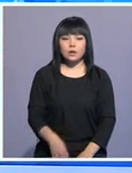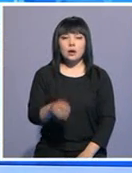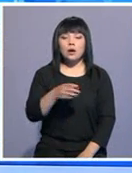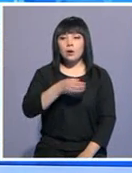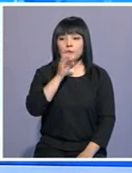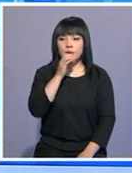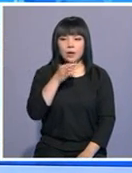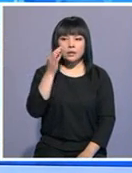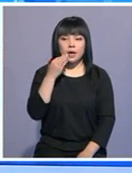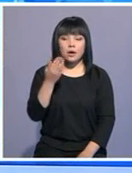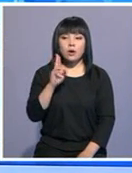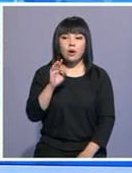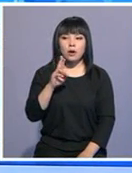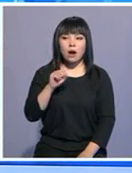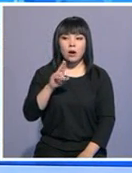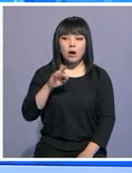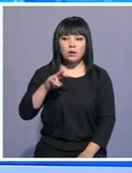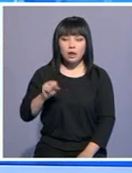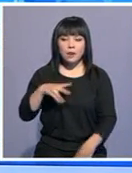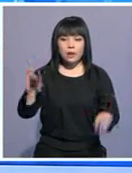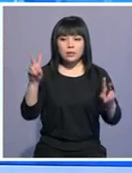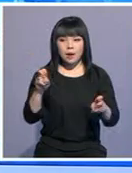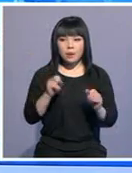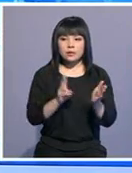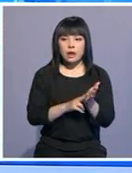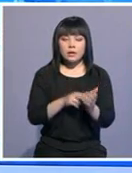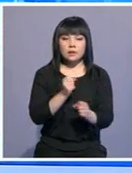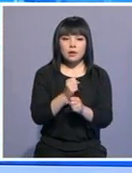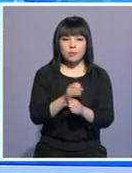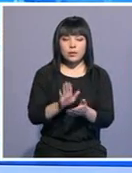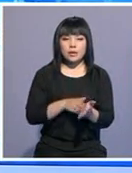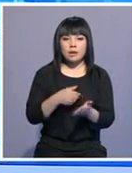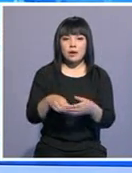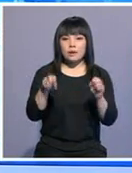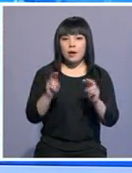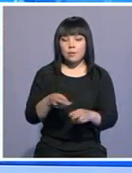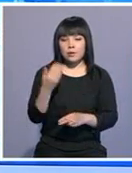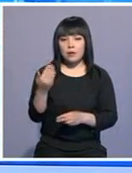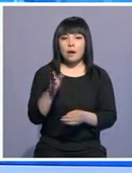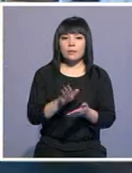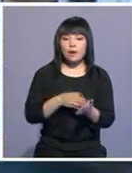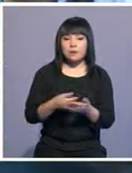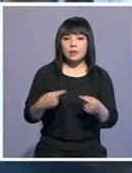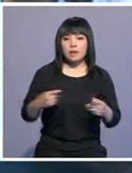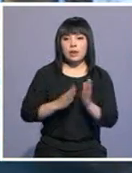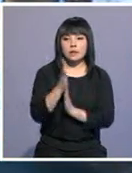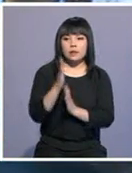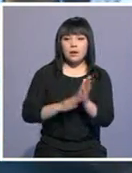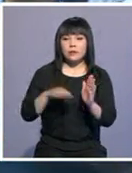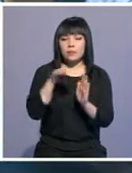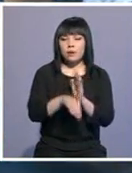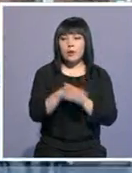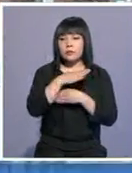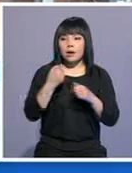Coca-Cola компаниясы өз сусындарының құрамынан бромдалған өсімдік майын алып тастамақ. Мұндай қадамға компания өкілдері соңғы кездері қоғам